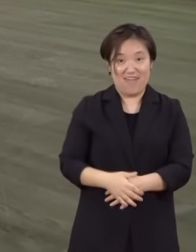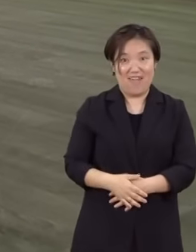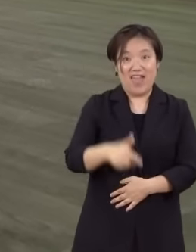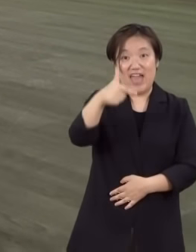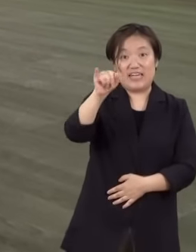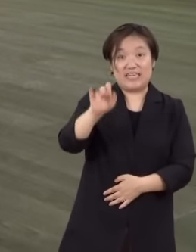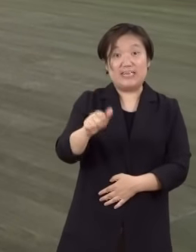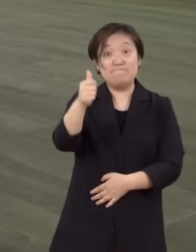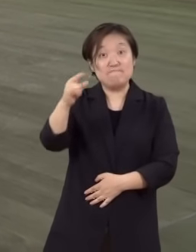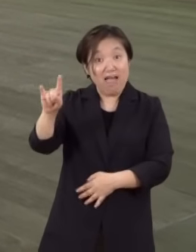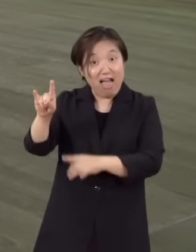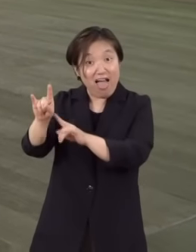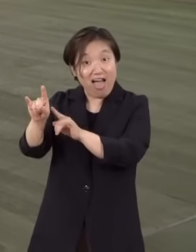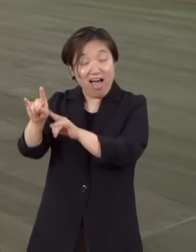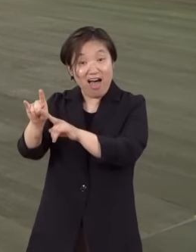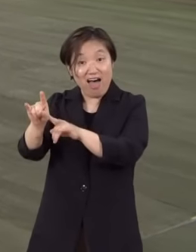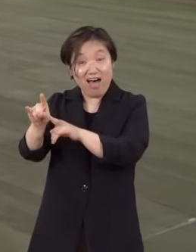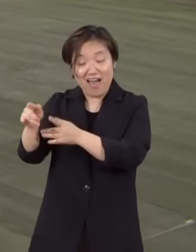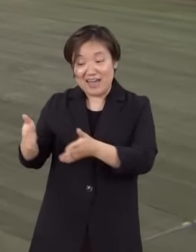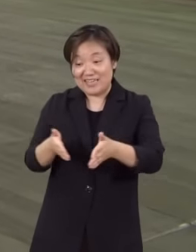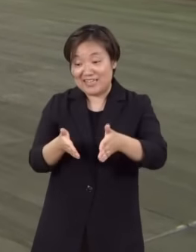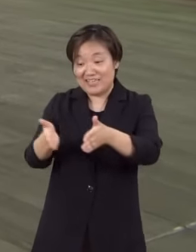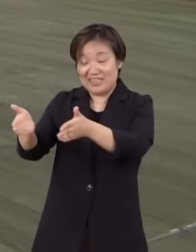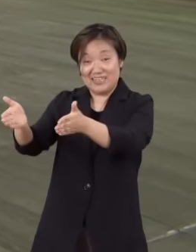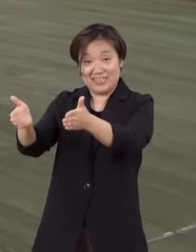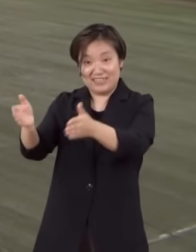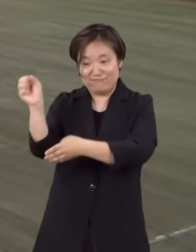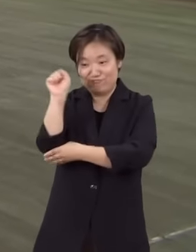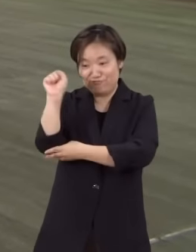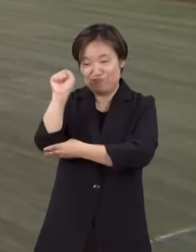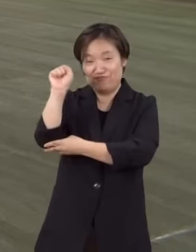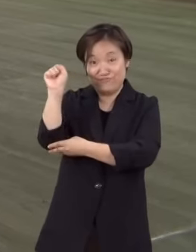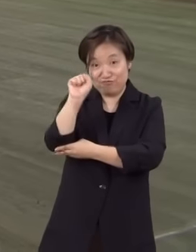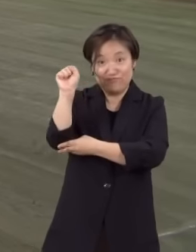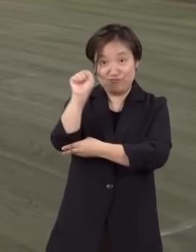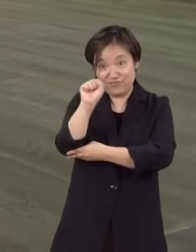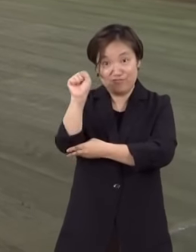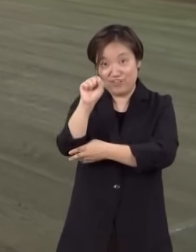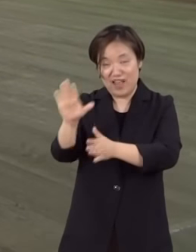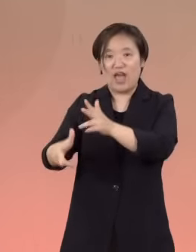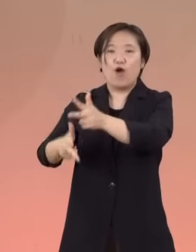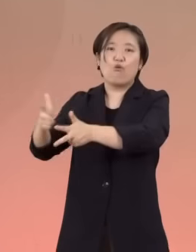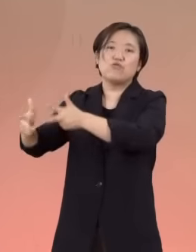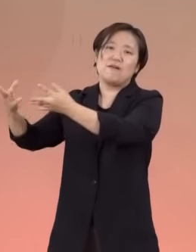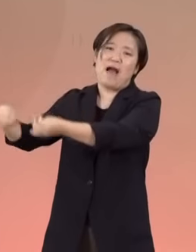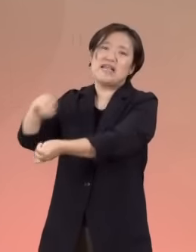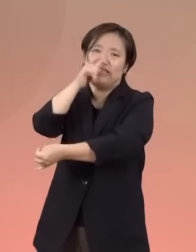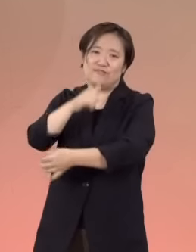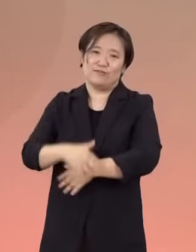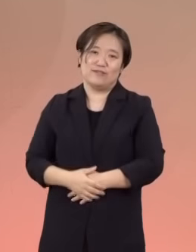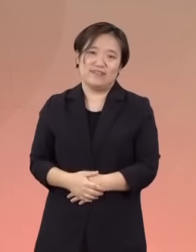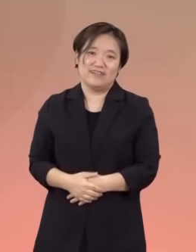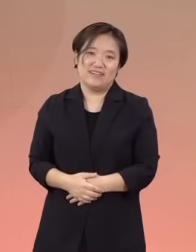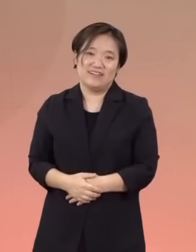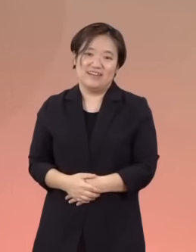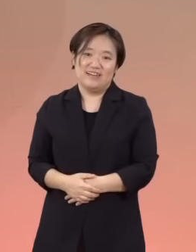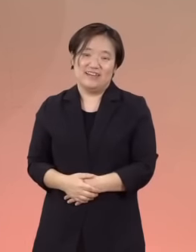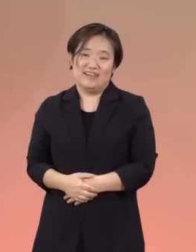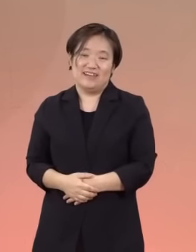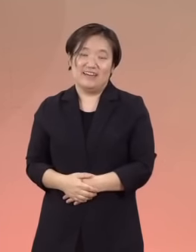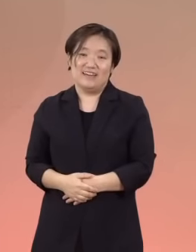내려서 김해 방향으로 가다 보면 공장지대가 나옵니다 김에 들어가기